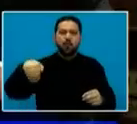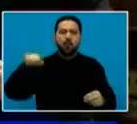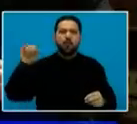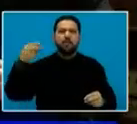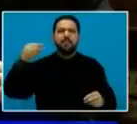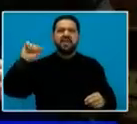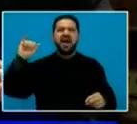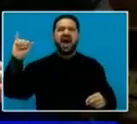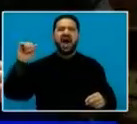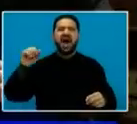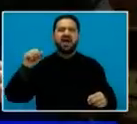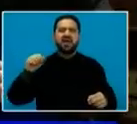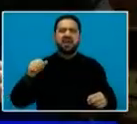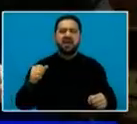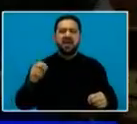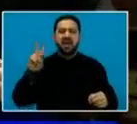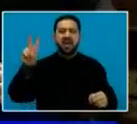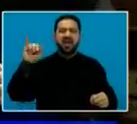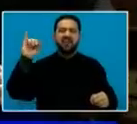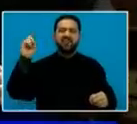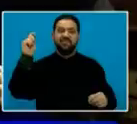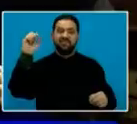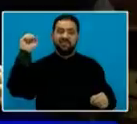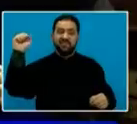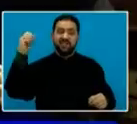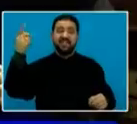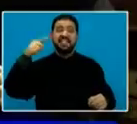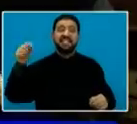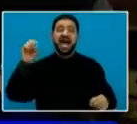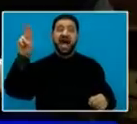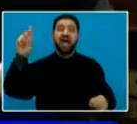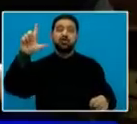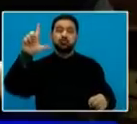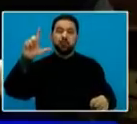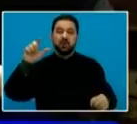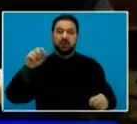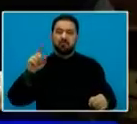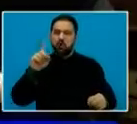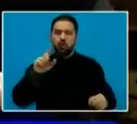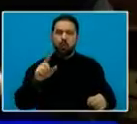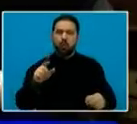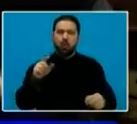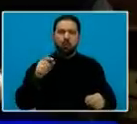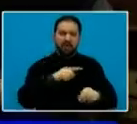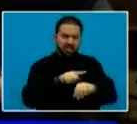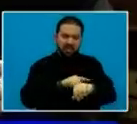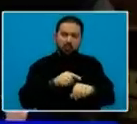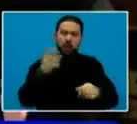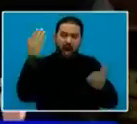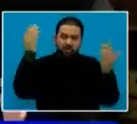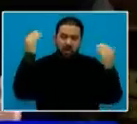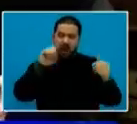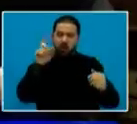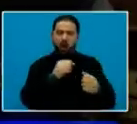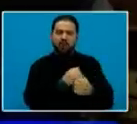vremea lui, la vremea domniei lui, n-a fost un domnitor iubit. A avut armata, a trebuit să aibă armată de mercenari, a trebuit